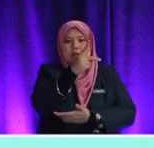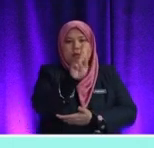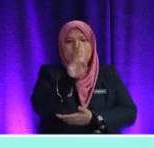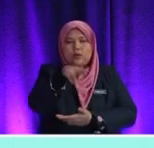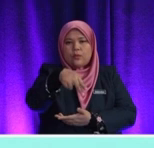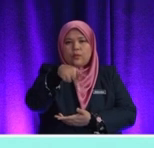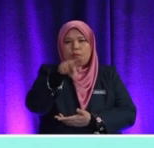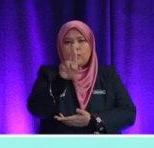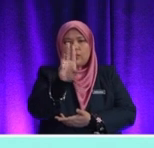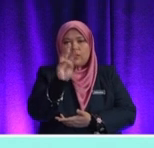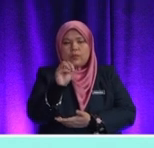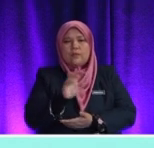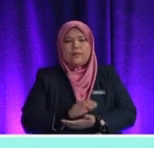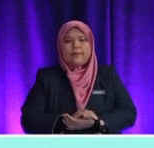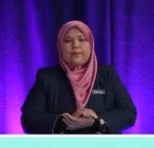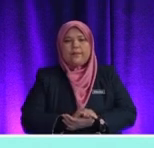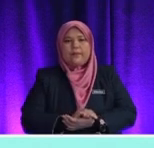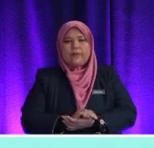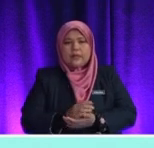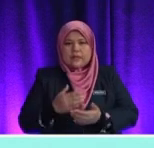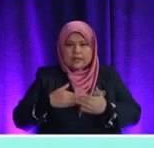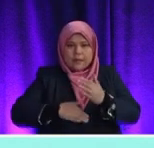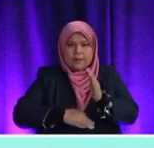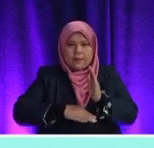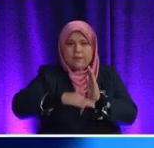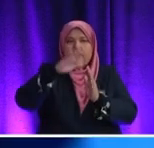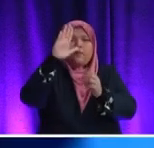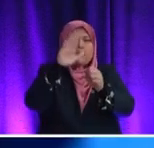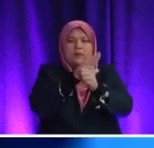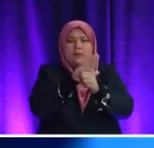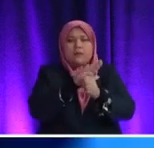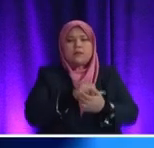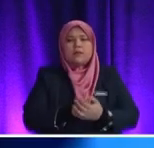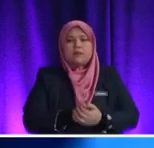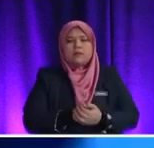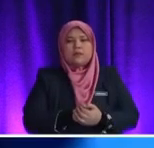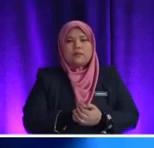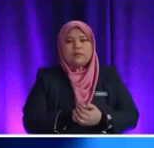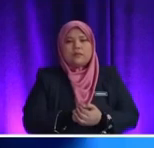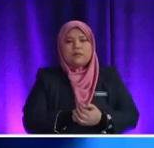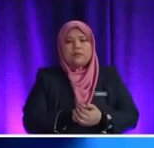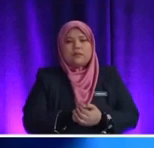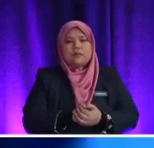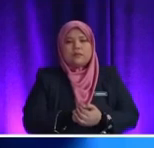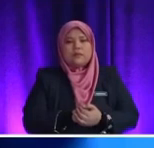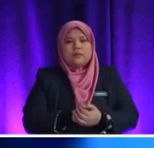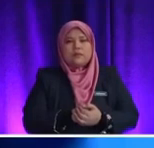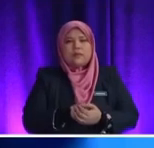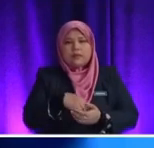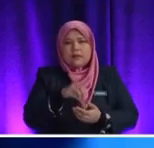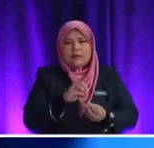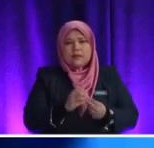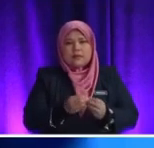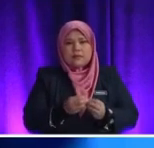dan kita masukkan enggak penolak separuh penuh Oke untuk penuh supaya Dita inilah dapat